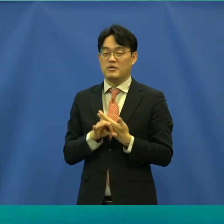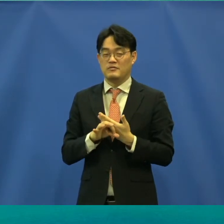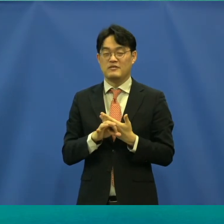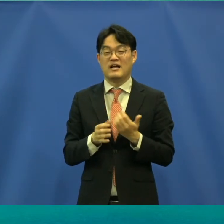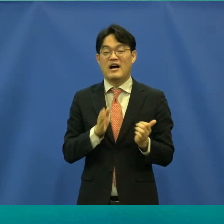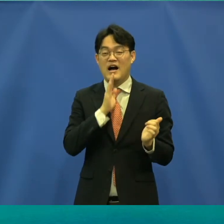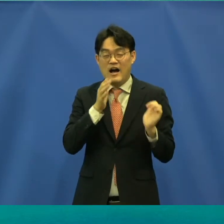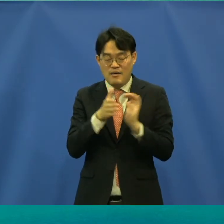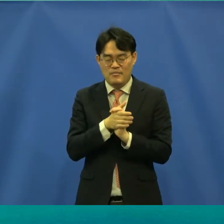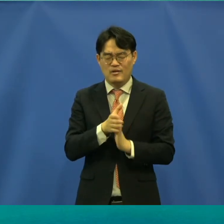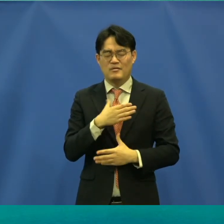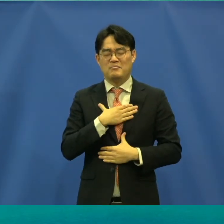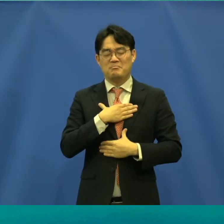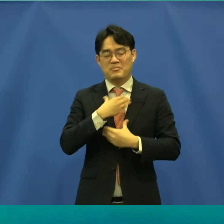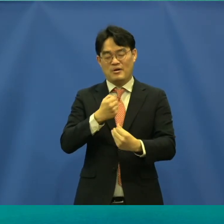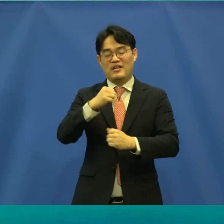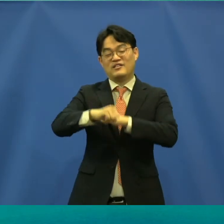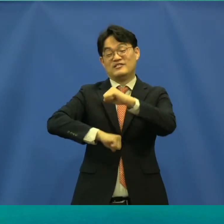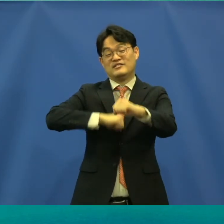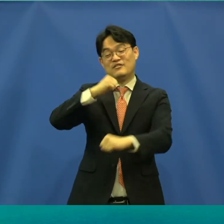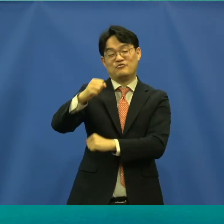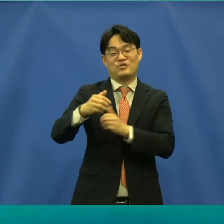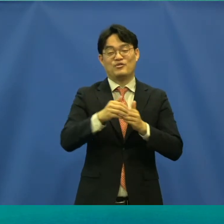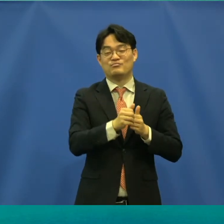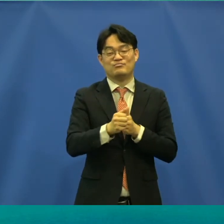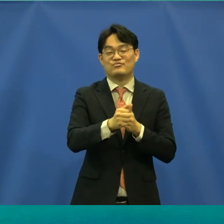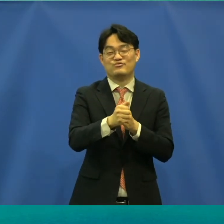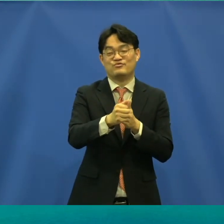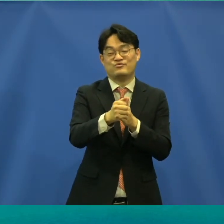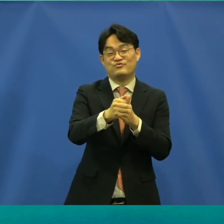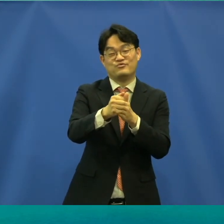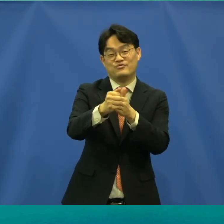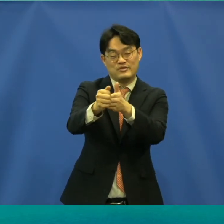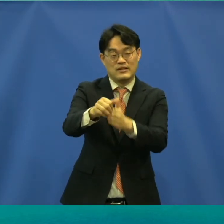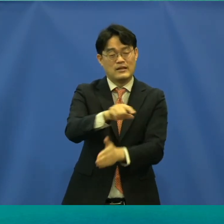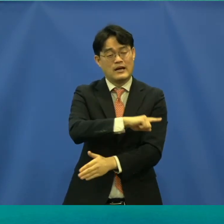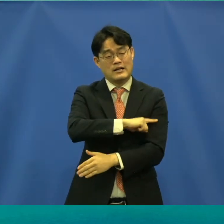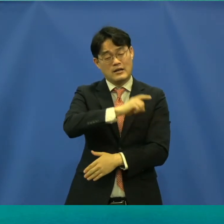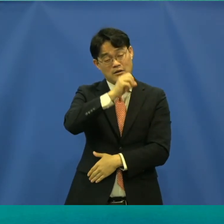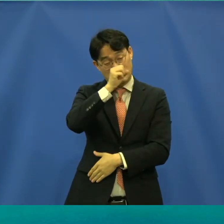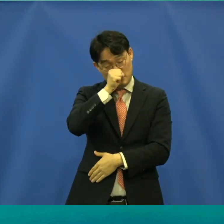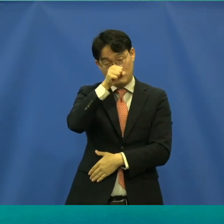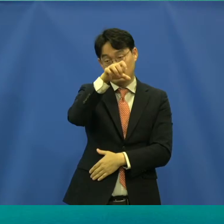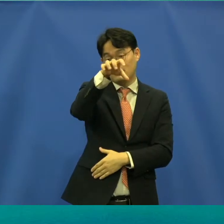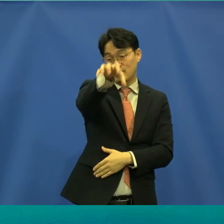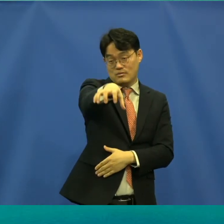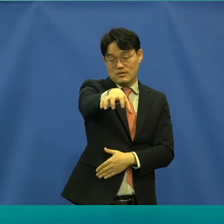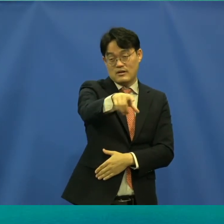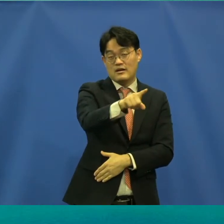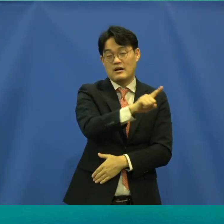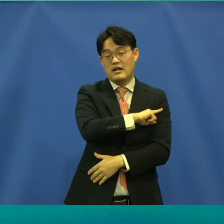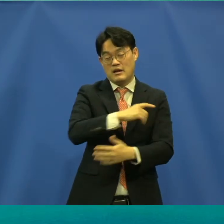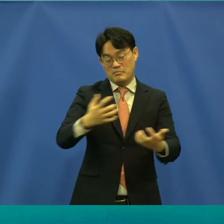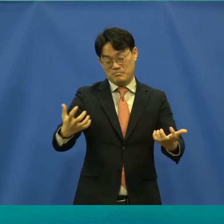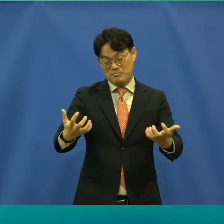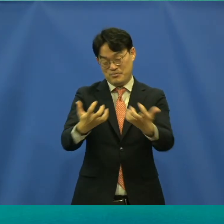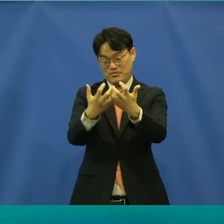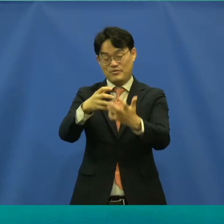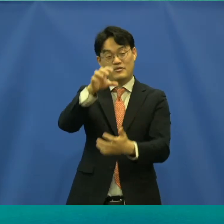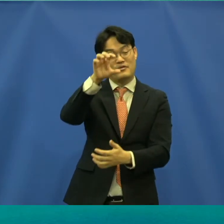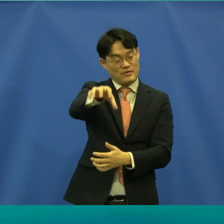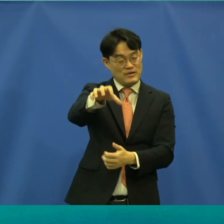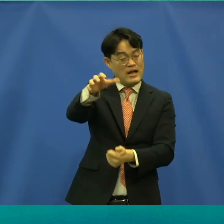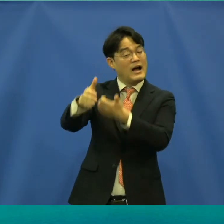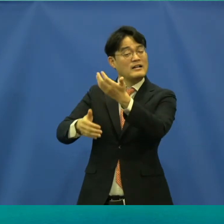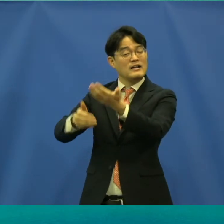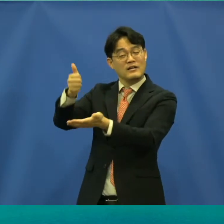우리를 가장 자유롭고 가장 멋지고 가장 풍성한 오리지널한 하나님의